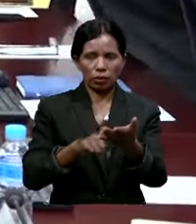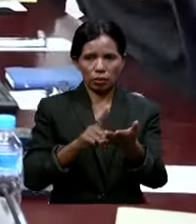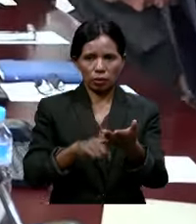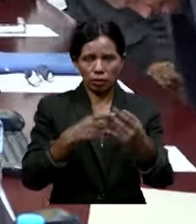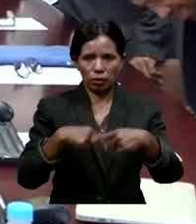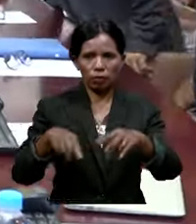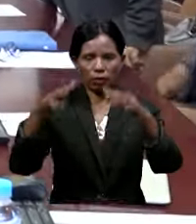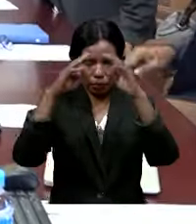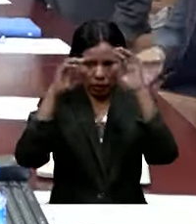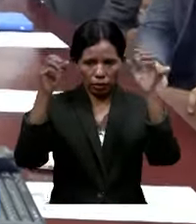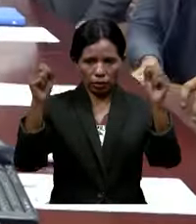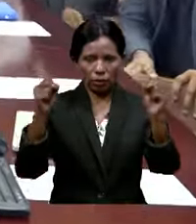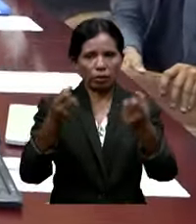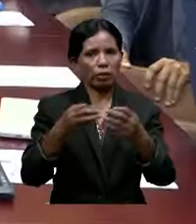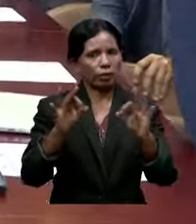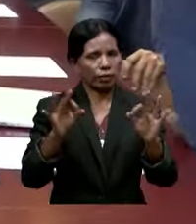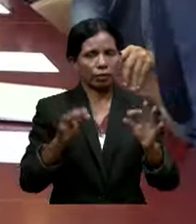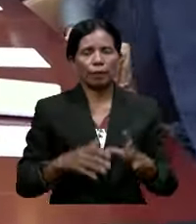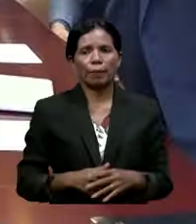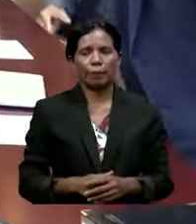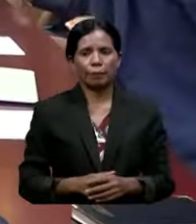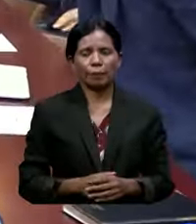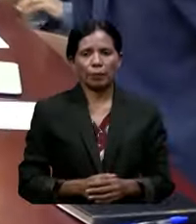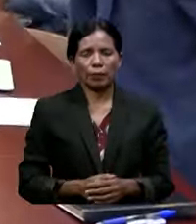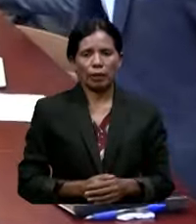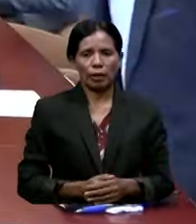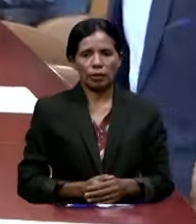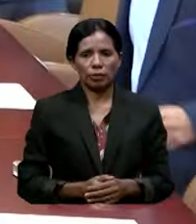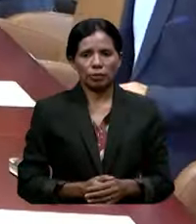para o Presidente da República promulga. Santina de Jesus, Marito da Costa, GMN.